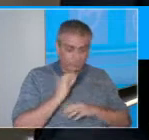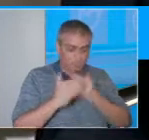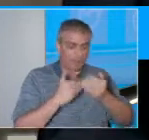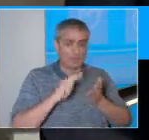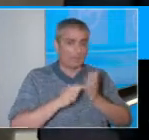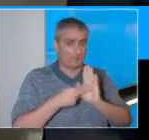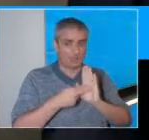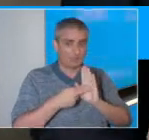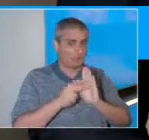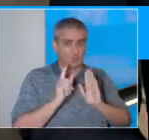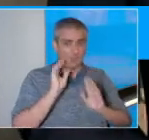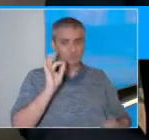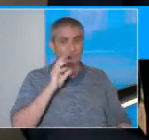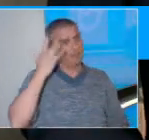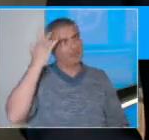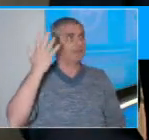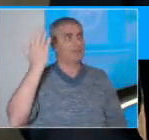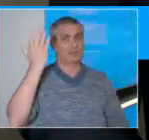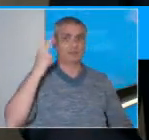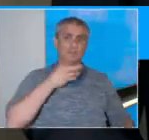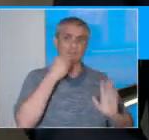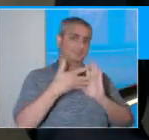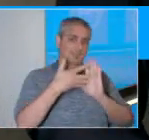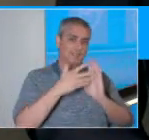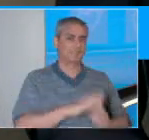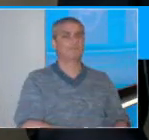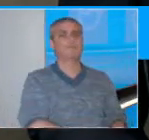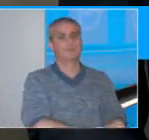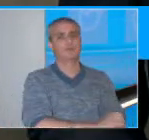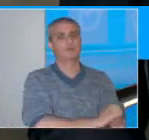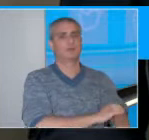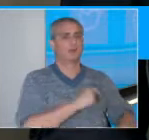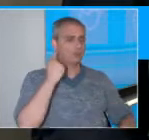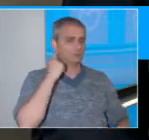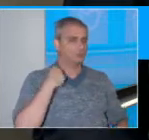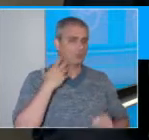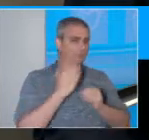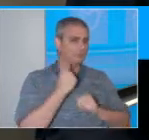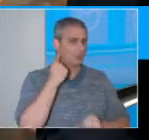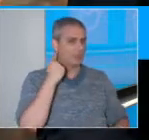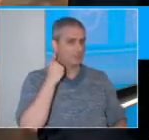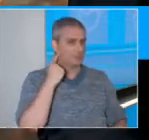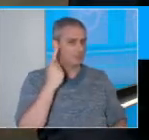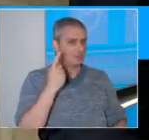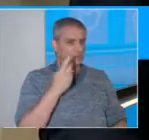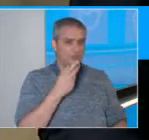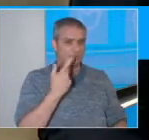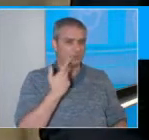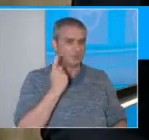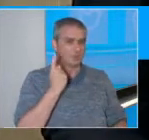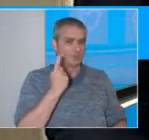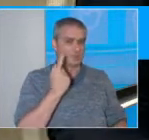לקדם מדיניות, אבל לא כדי לדמיין עכשיו את הסקרים המתנגדים. אבל קצת האוזן שלי לא מצליחה לשמוע שאין